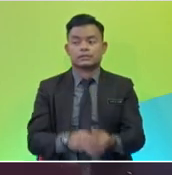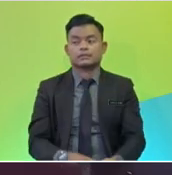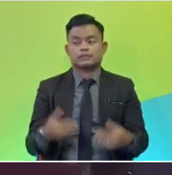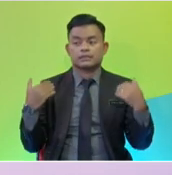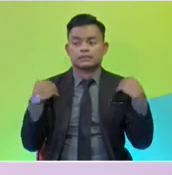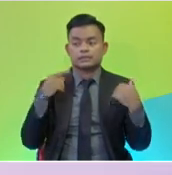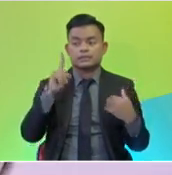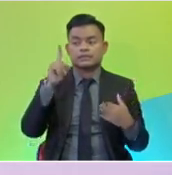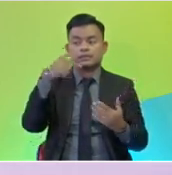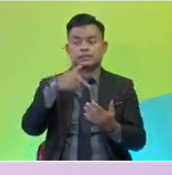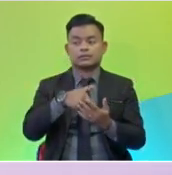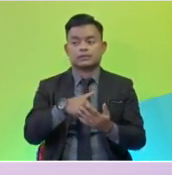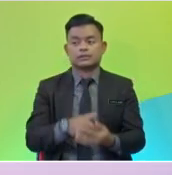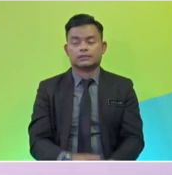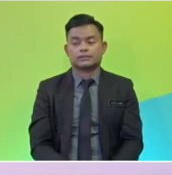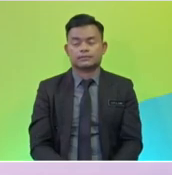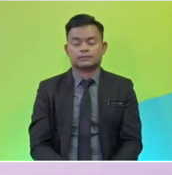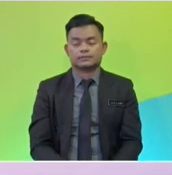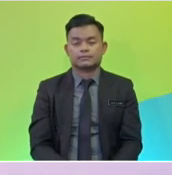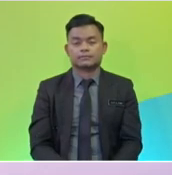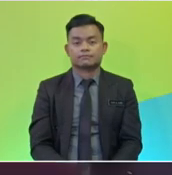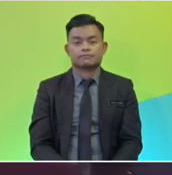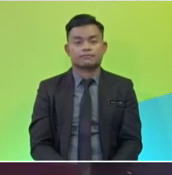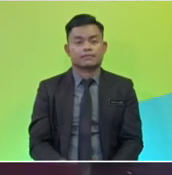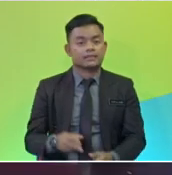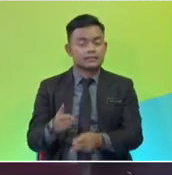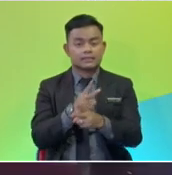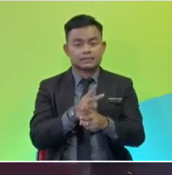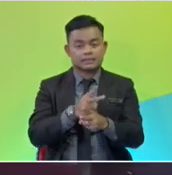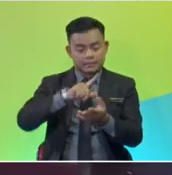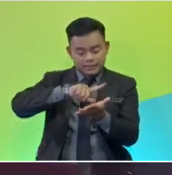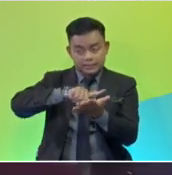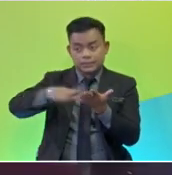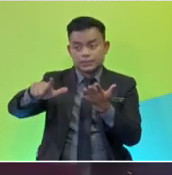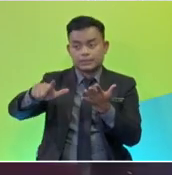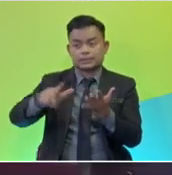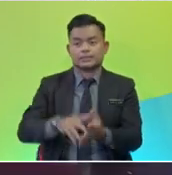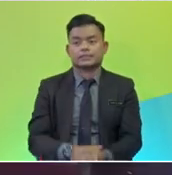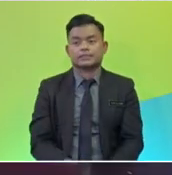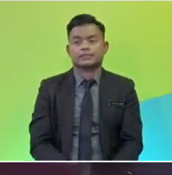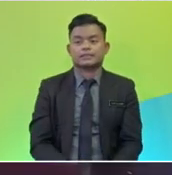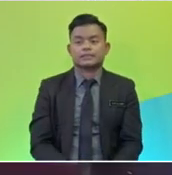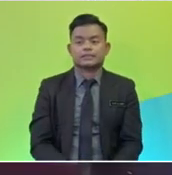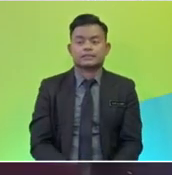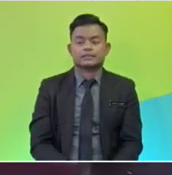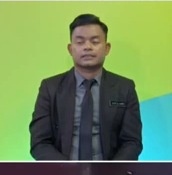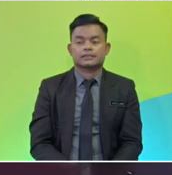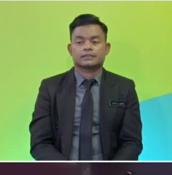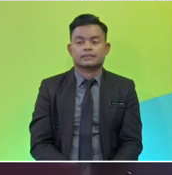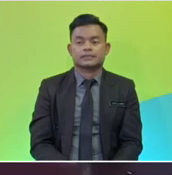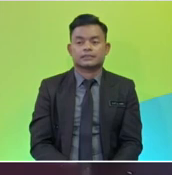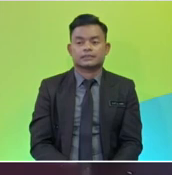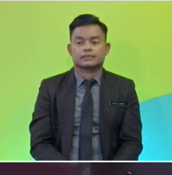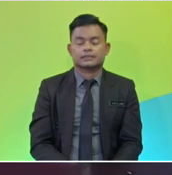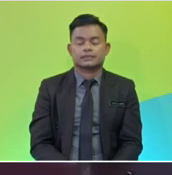di rumah iaitu Awas licin ya kita pun boleh Letakkan juga Letakkan juga untuk di